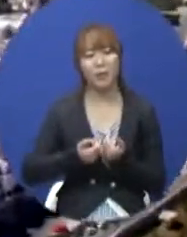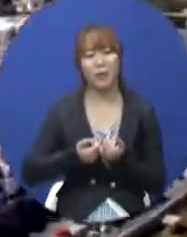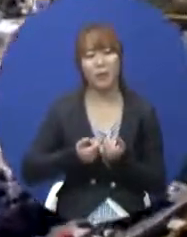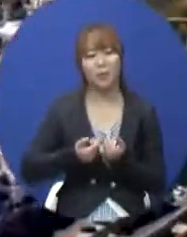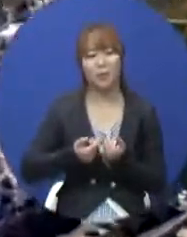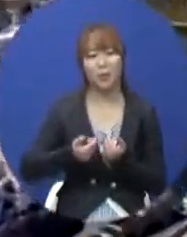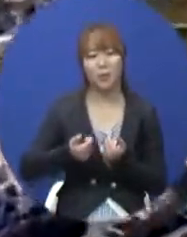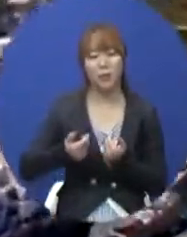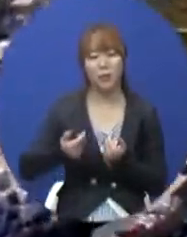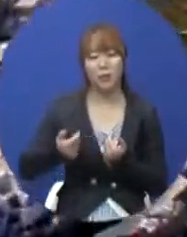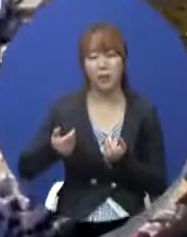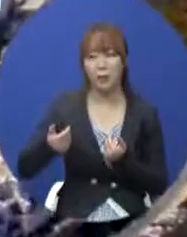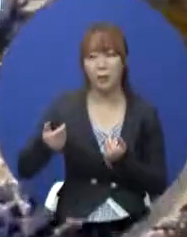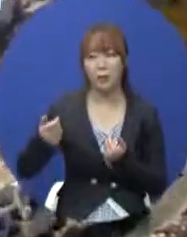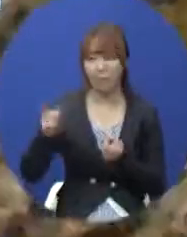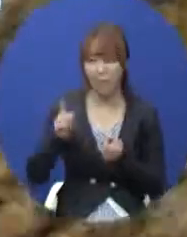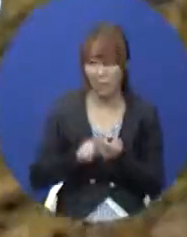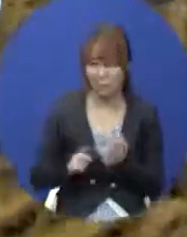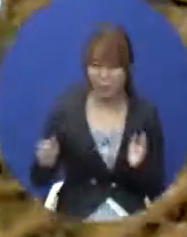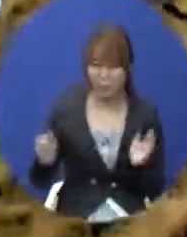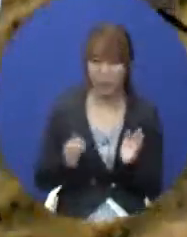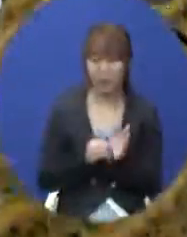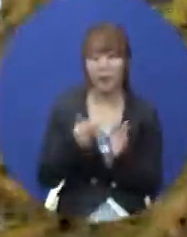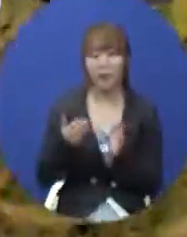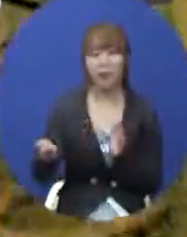이별로 끝난다 해도